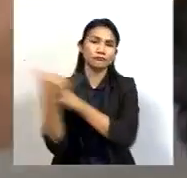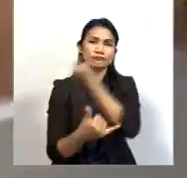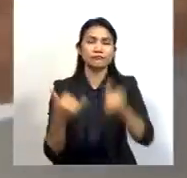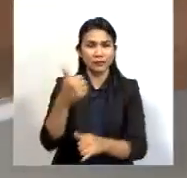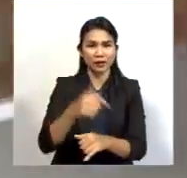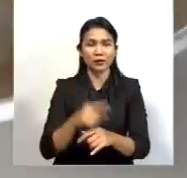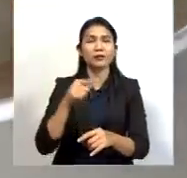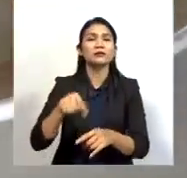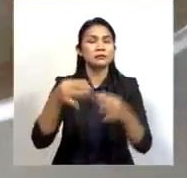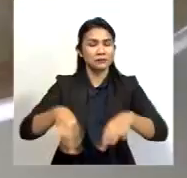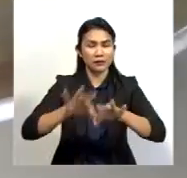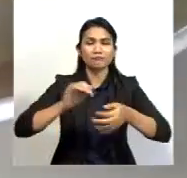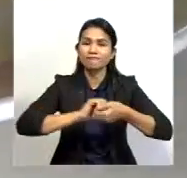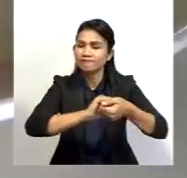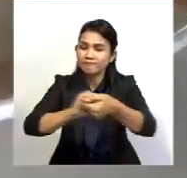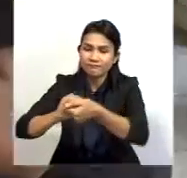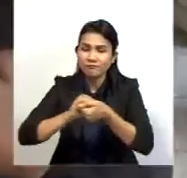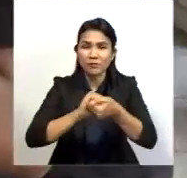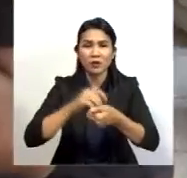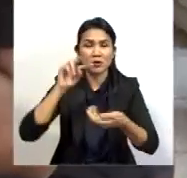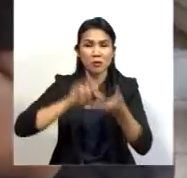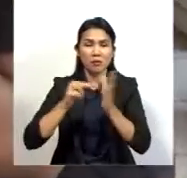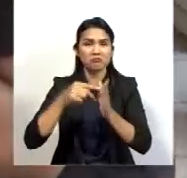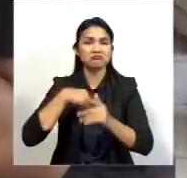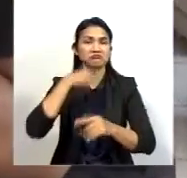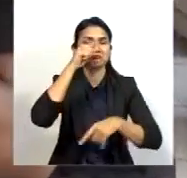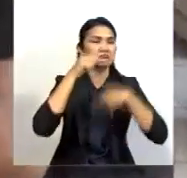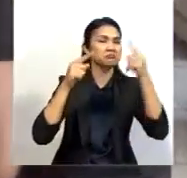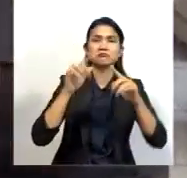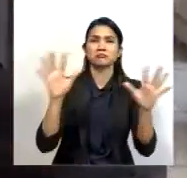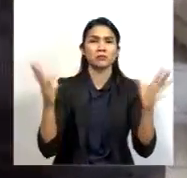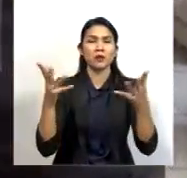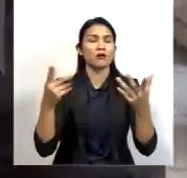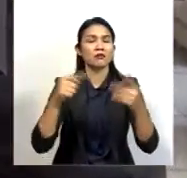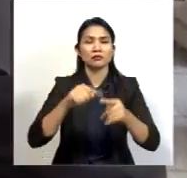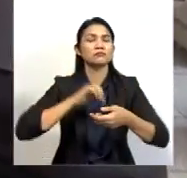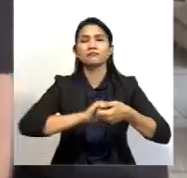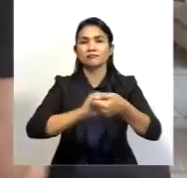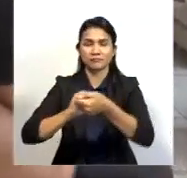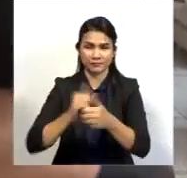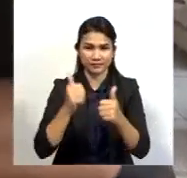อันดีเป็นเครื่องมือทำลายกำแพงแห่งความเมินเฉยให้ทลายลง